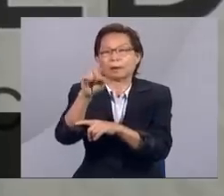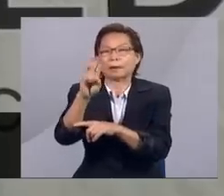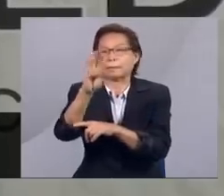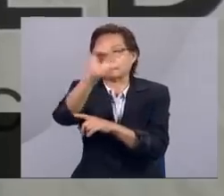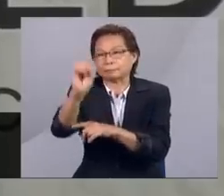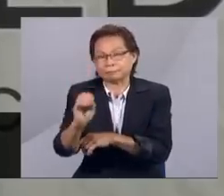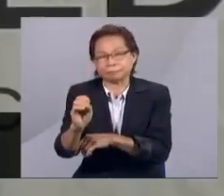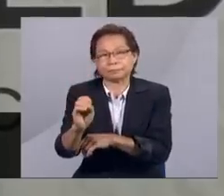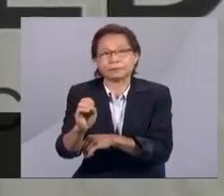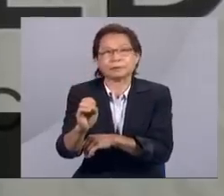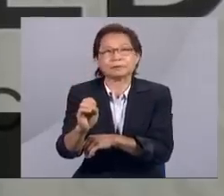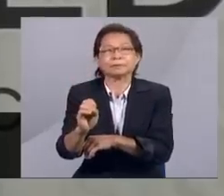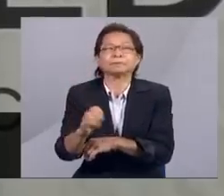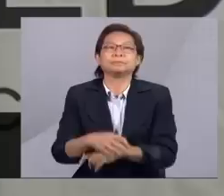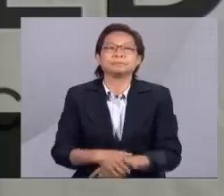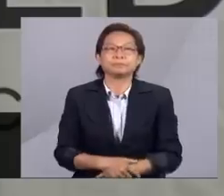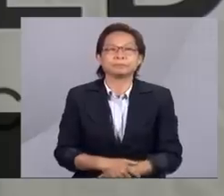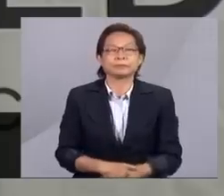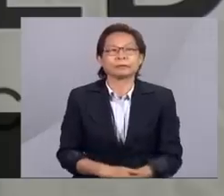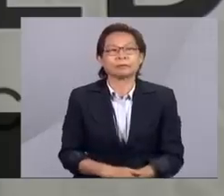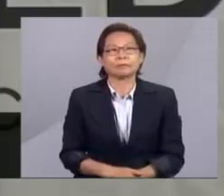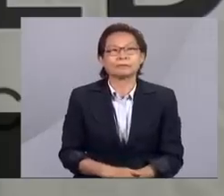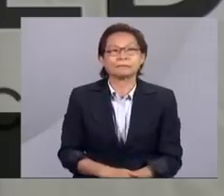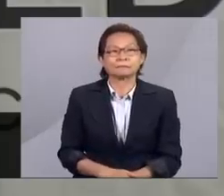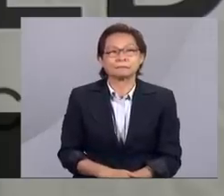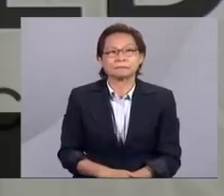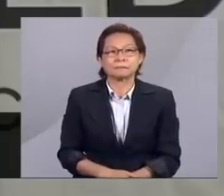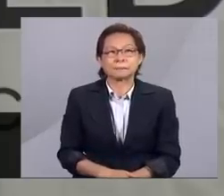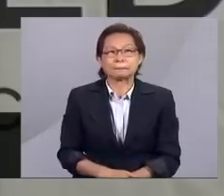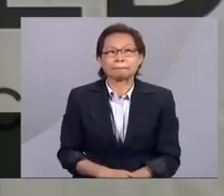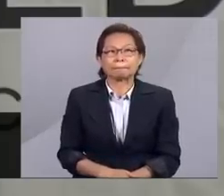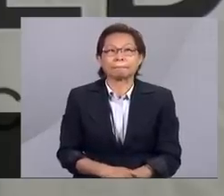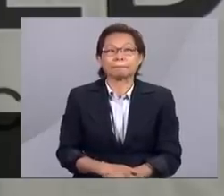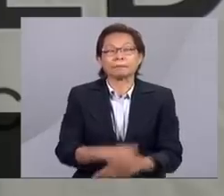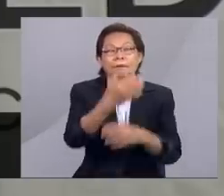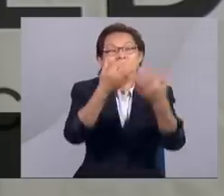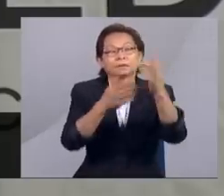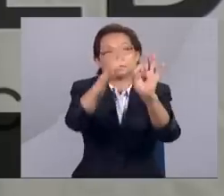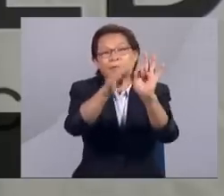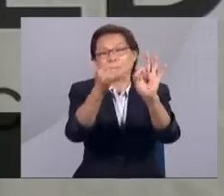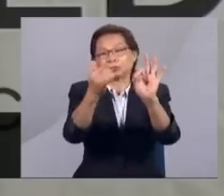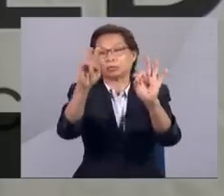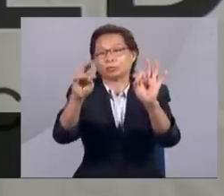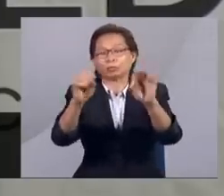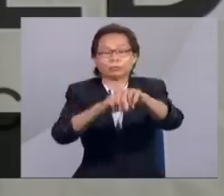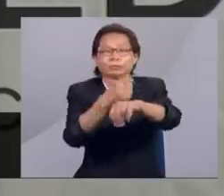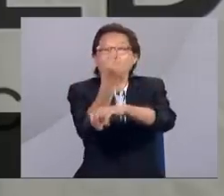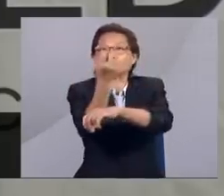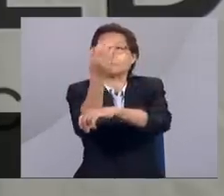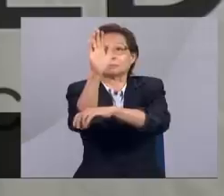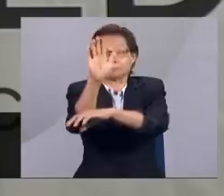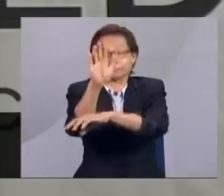94.6% daripada jumlah keseluruhan kes. Sehingga 19 Jun 2020 jam 12:30